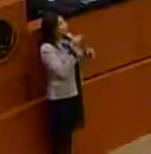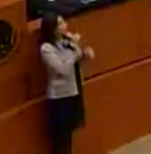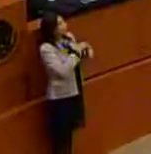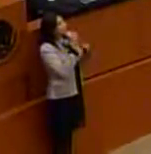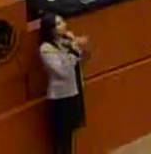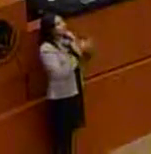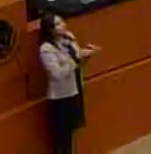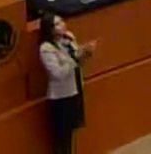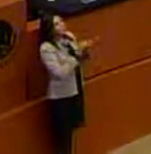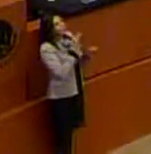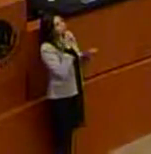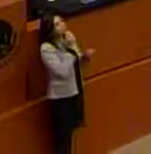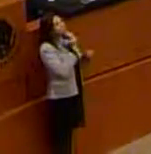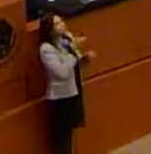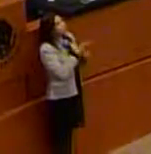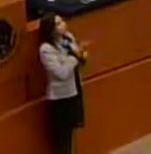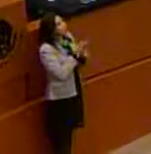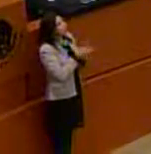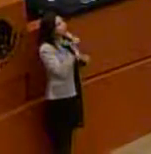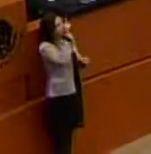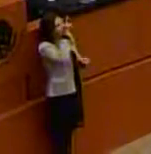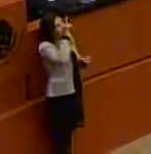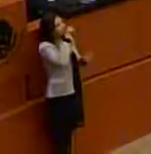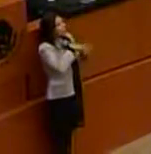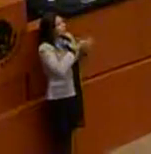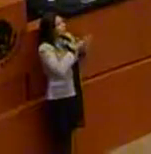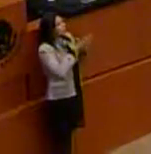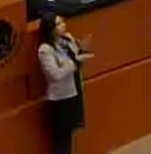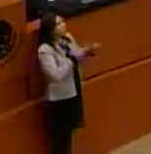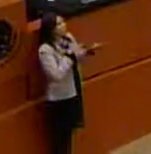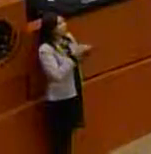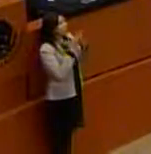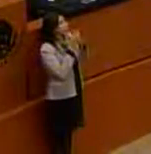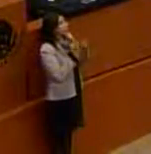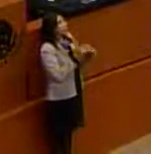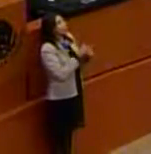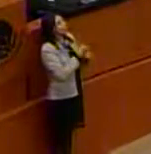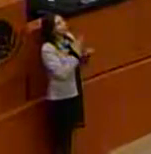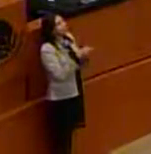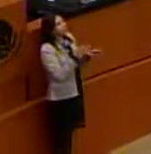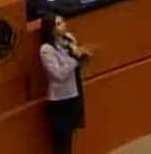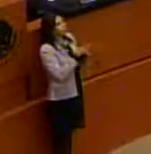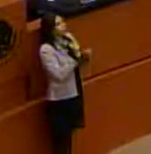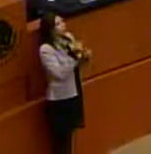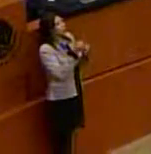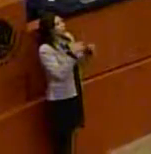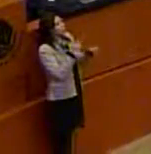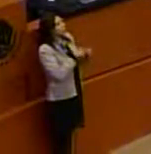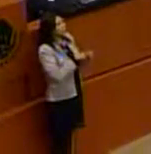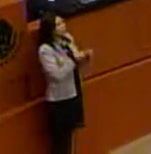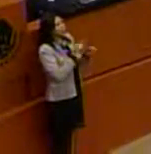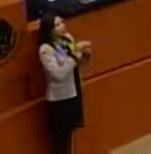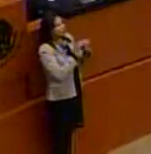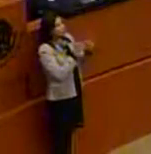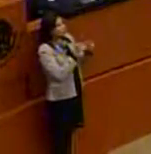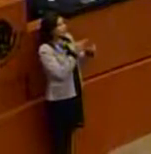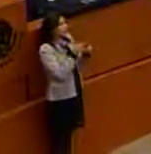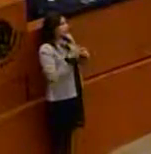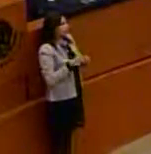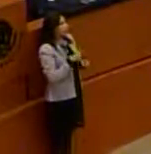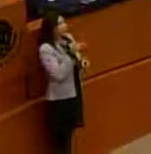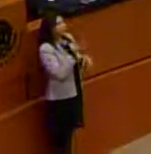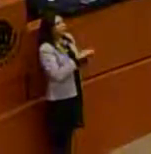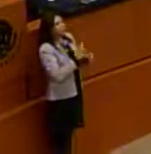la conséquence logique de la baisse de l'emploi, des cotisations sociales et des rentrées fiscales. Cela d'autant plus que la Suisse est aussi concernée